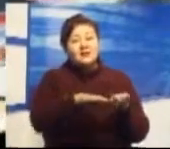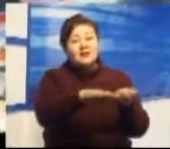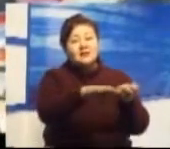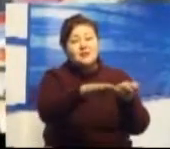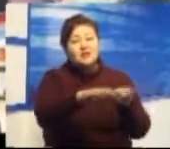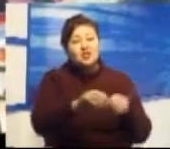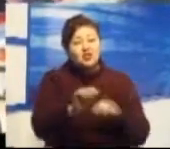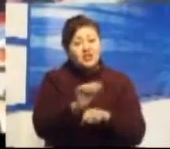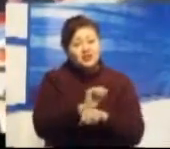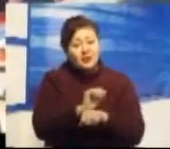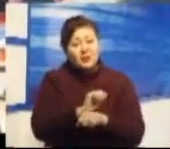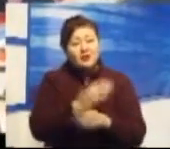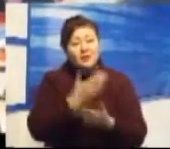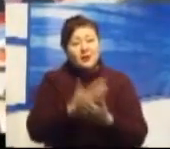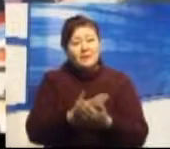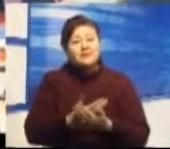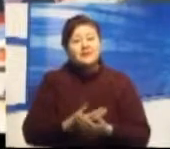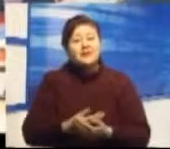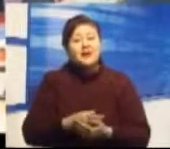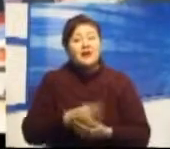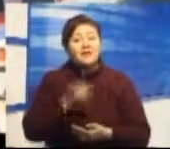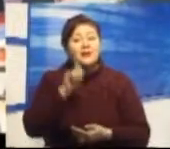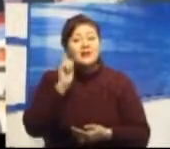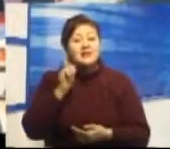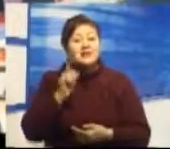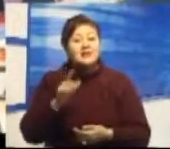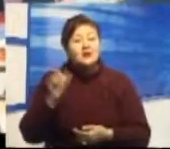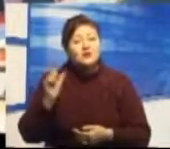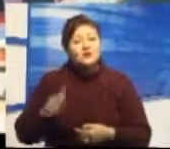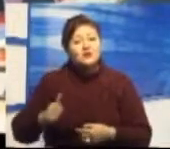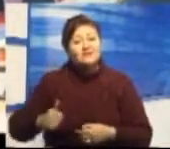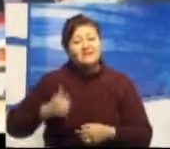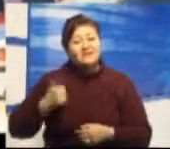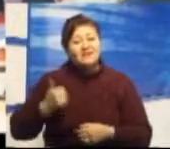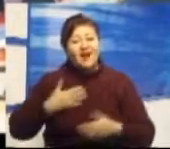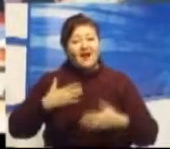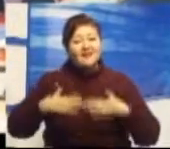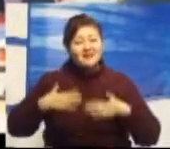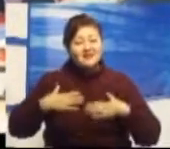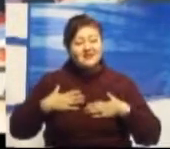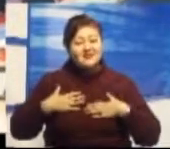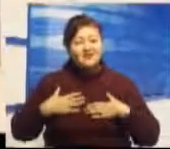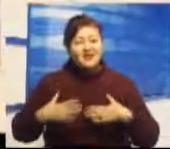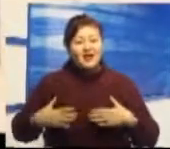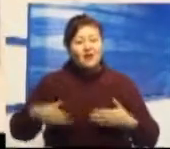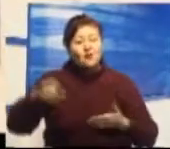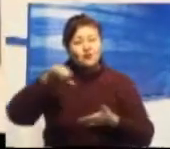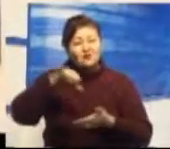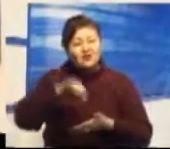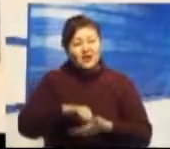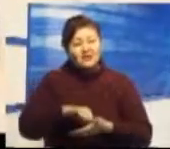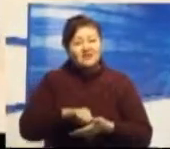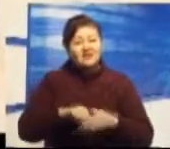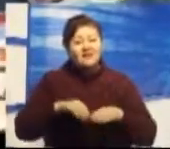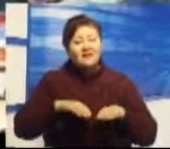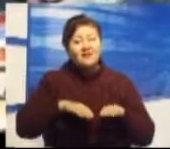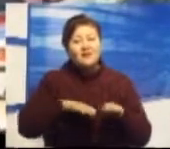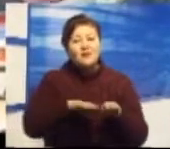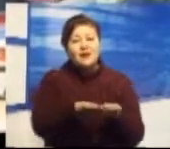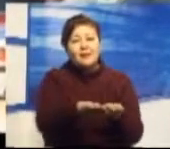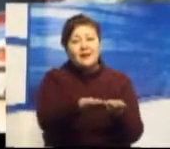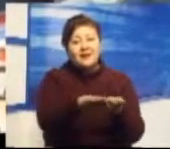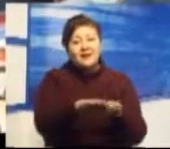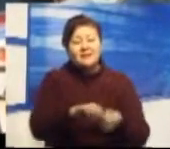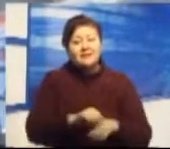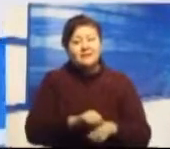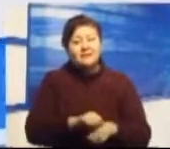қаламыздың жастары, тұрғындары өте белсенді түрде бұған қарап, өздері хабарласып, осы автошеруге қатысуға өздері келіп